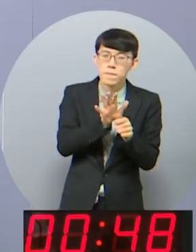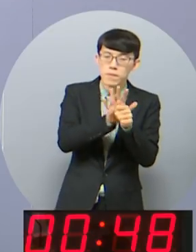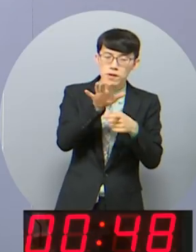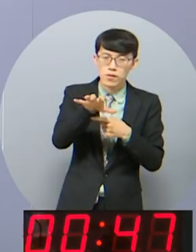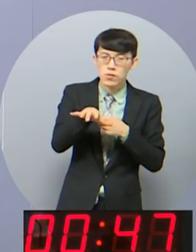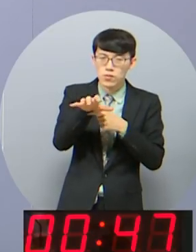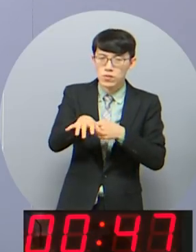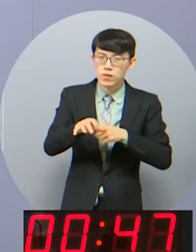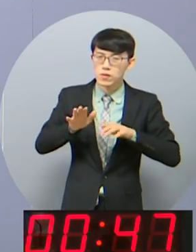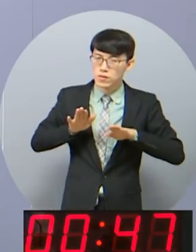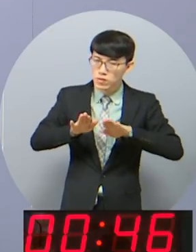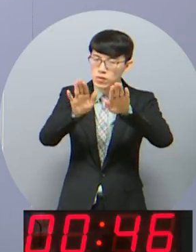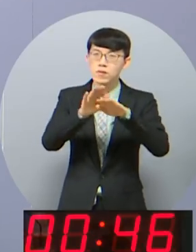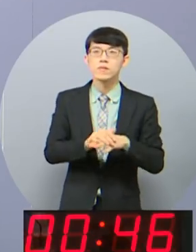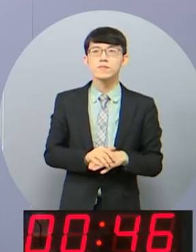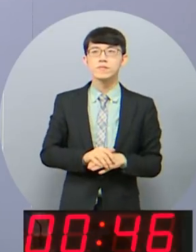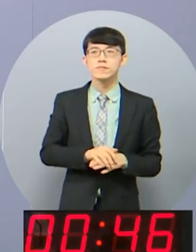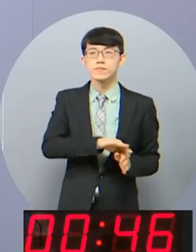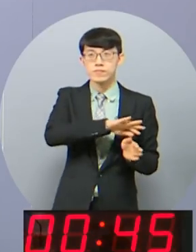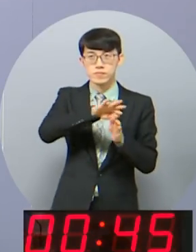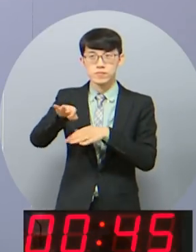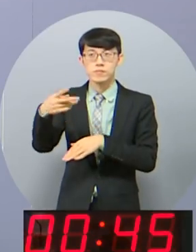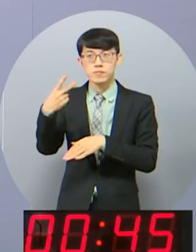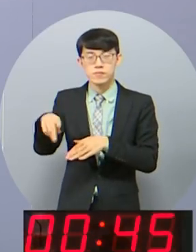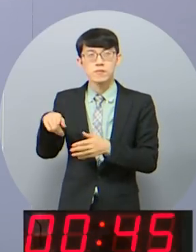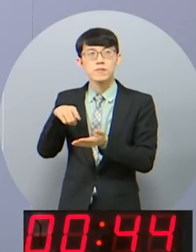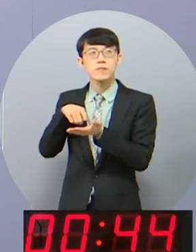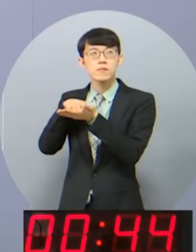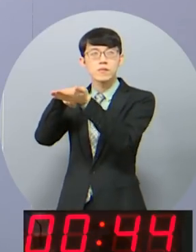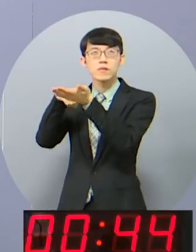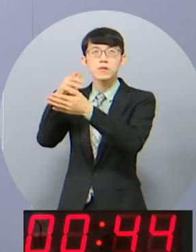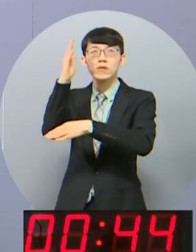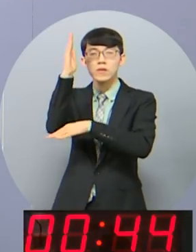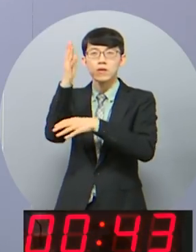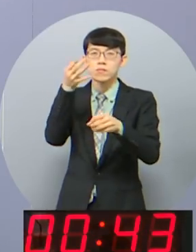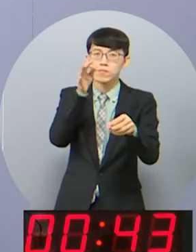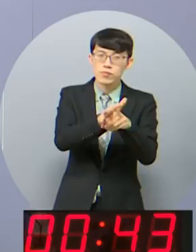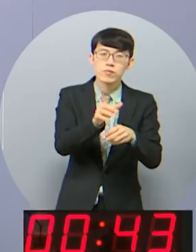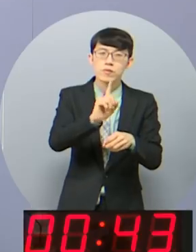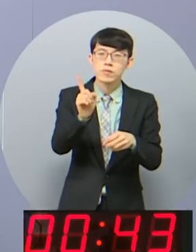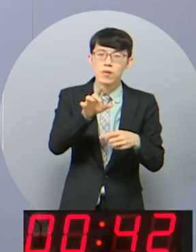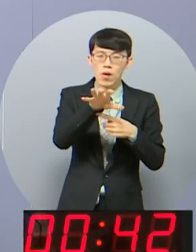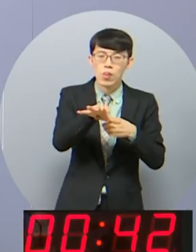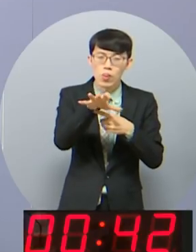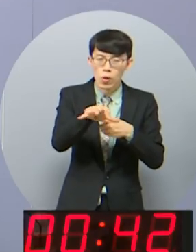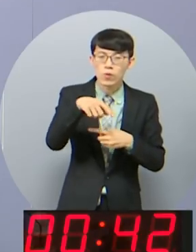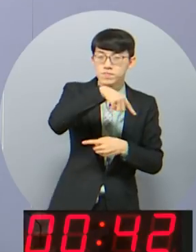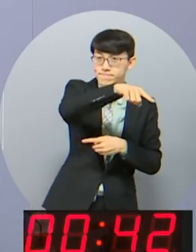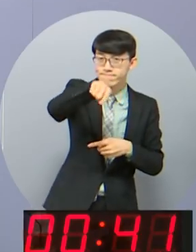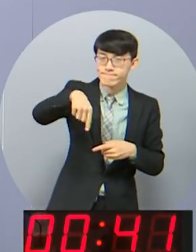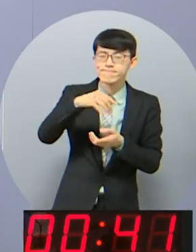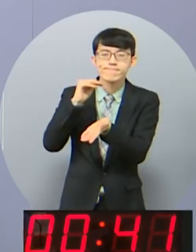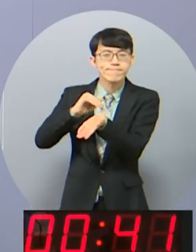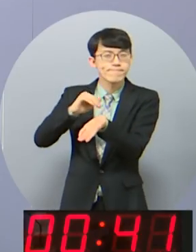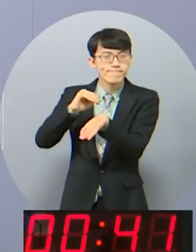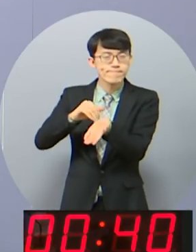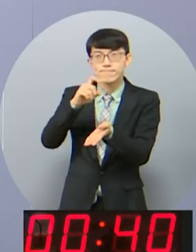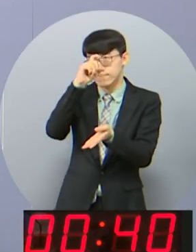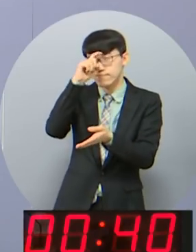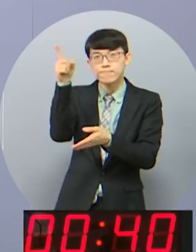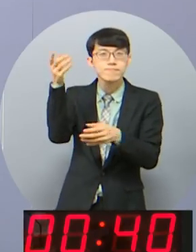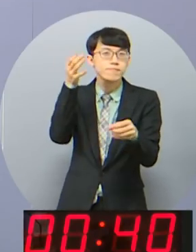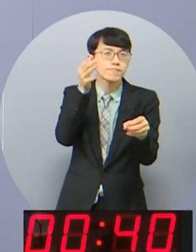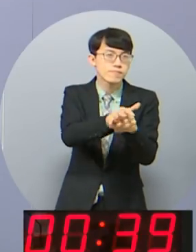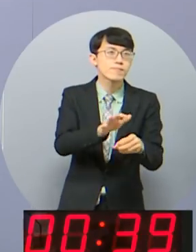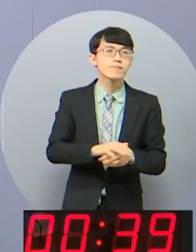安尼。过来向政府争取包装农民的肥料，甲这个所有农民的这